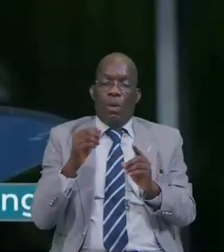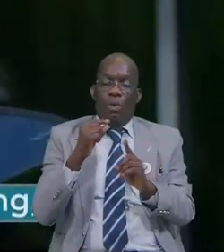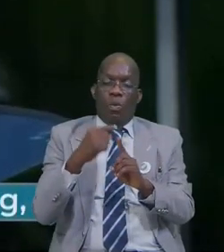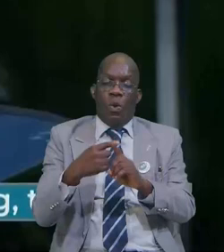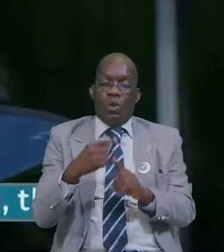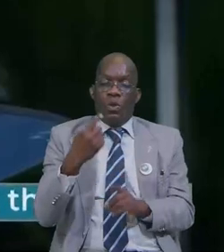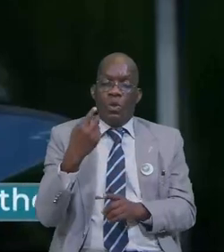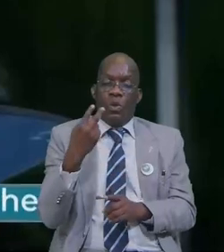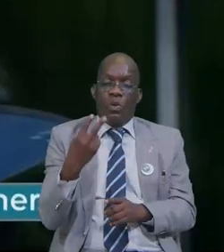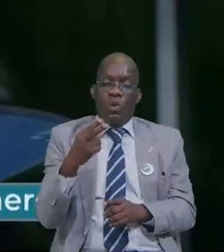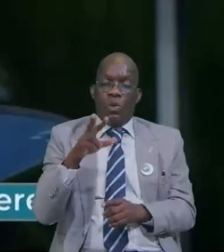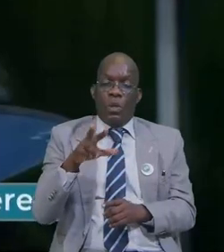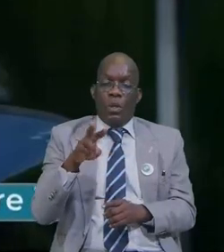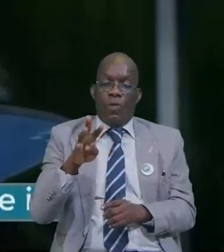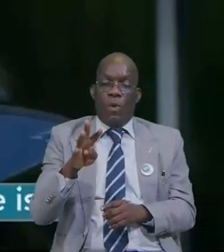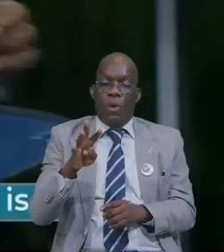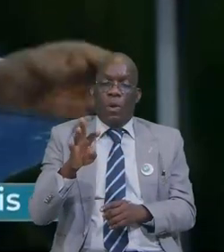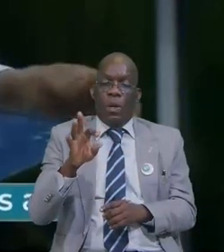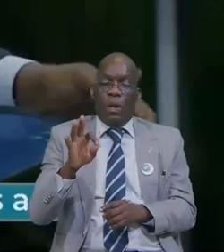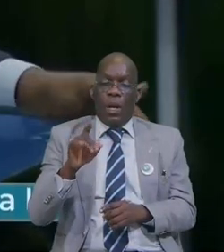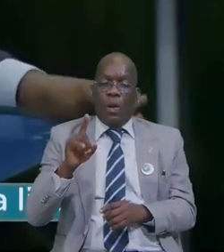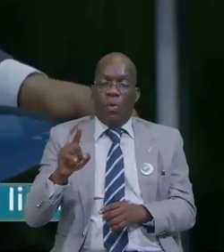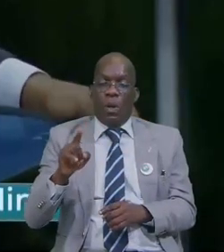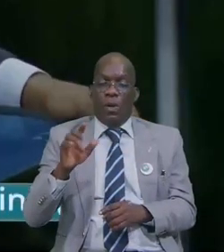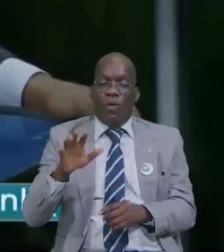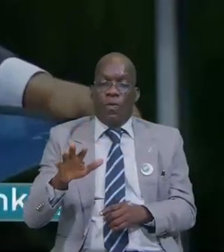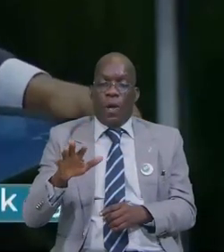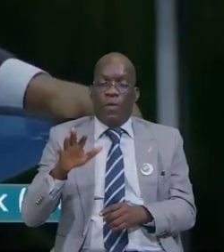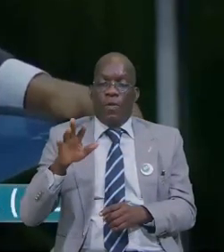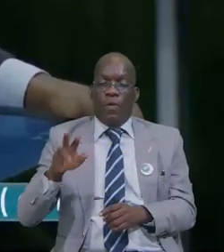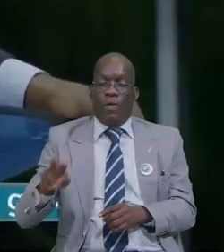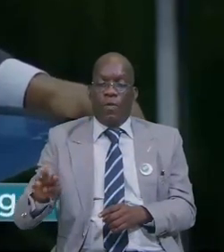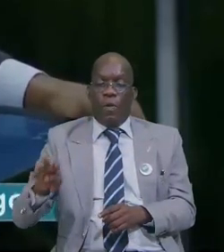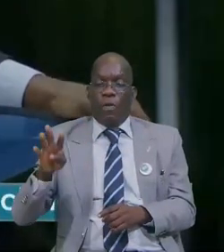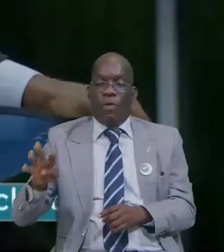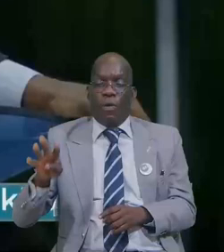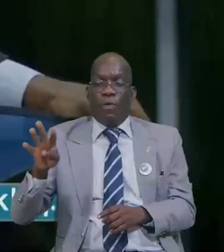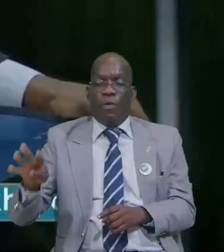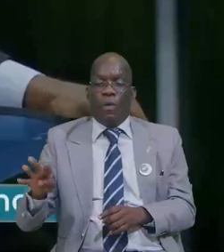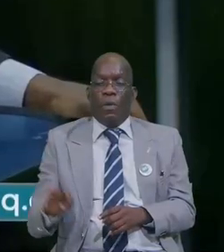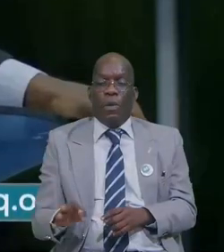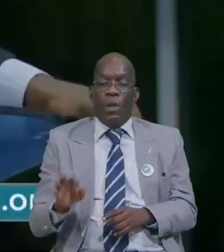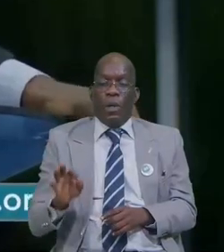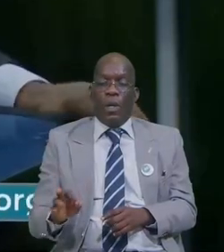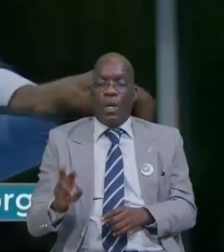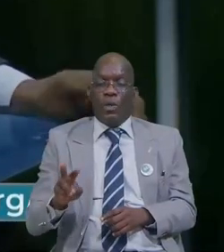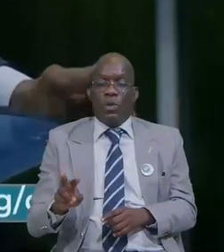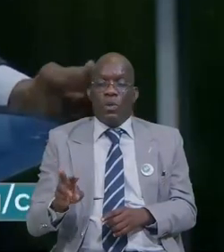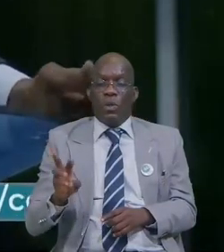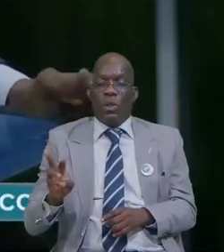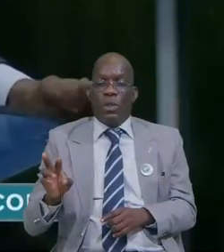la télévision, dans vos différentes nations, sur ces chaînes de radio, de télévision, vous pouvez également joindre